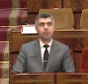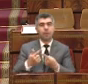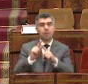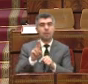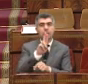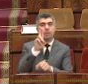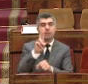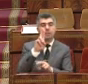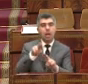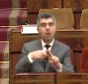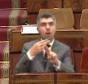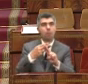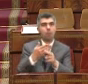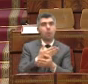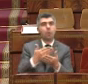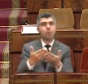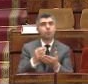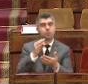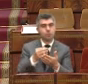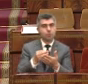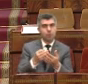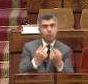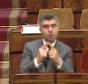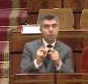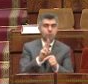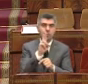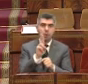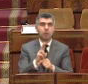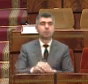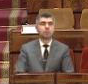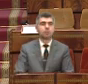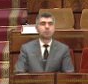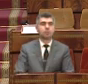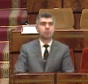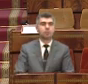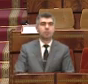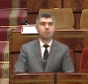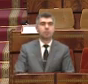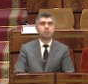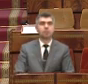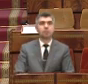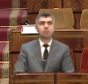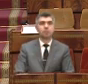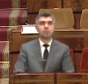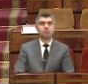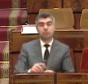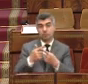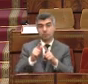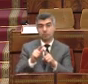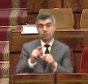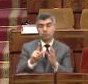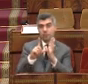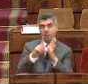جميع التخوفات ديالي وعجمت الاسئله اللي كنت غنوضع لكم. طبيعه الحال تنزيل القانون